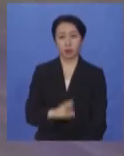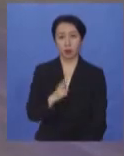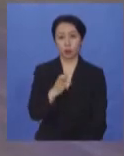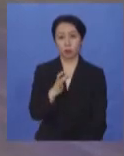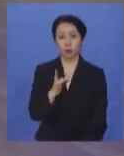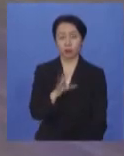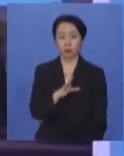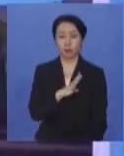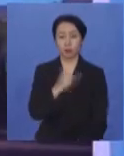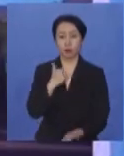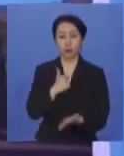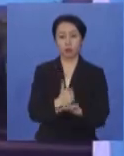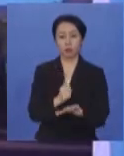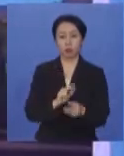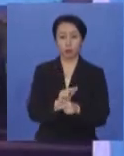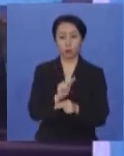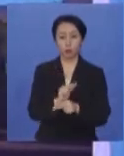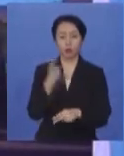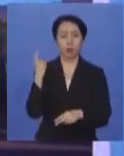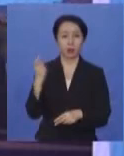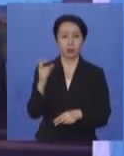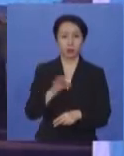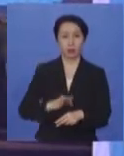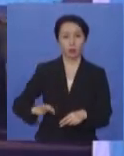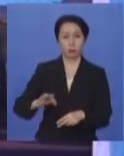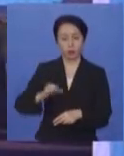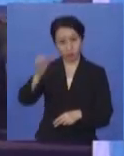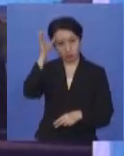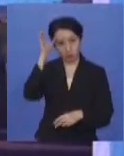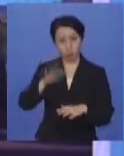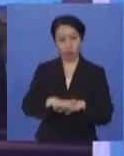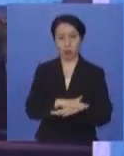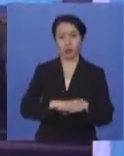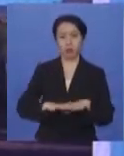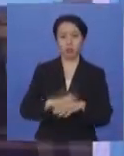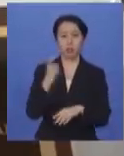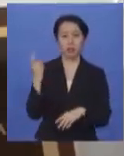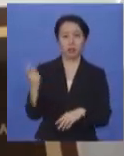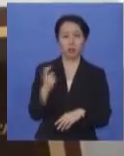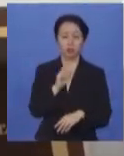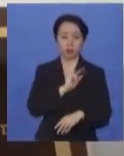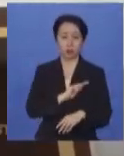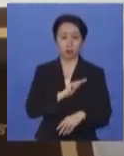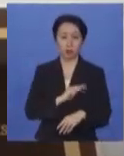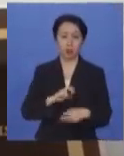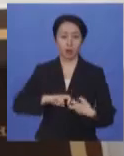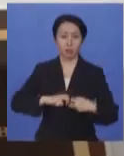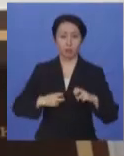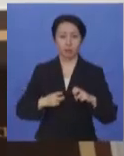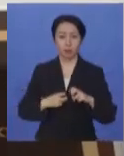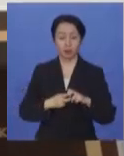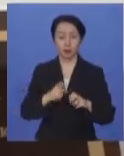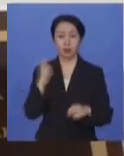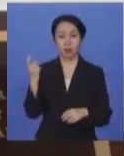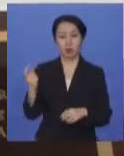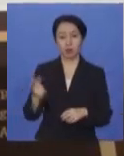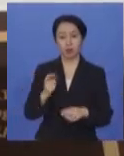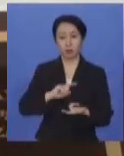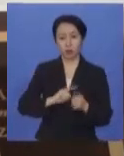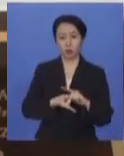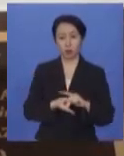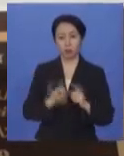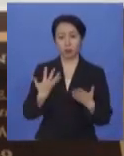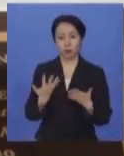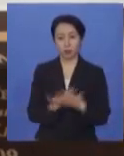Аманжол Кушанов был ведущим ученым и экономистом в области теории рыночной экономики. Его труды по проблемам радикальной экономической